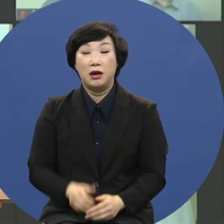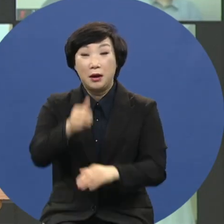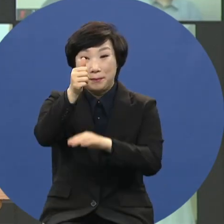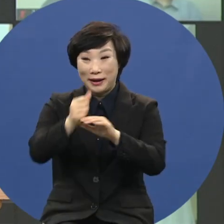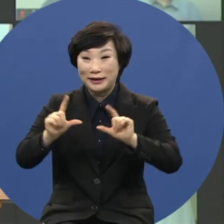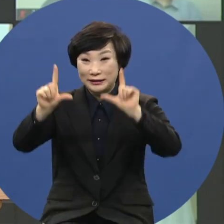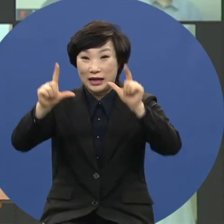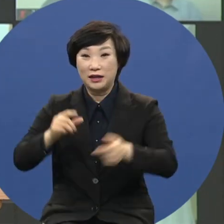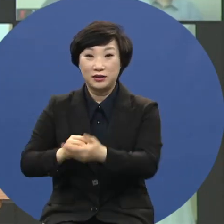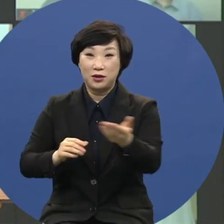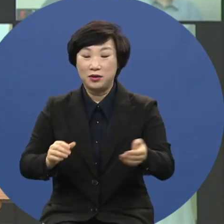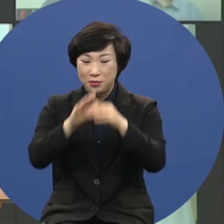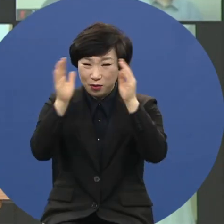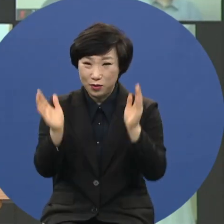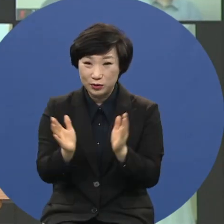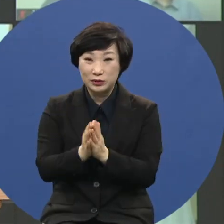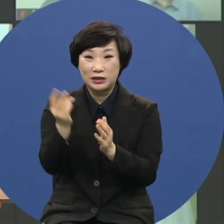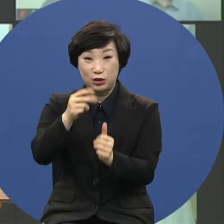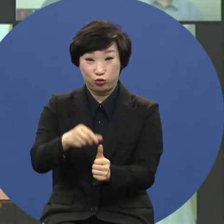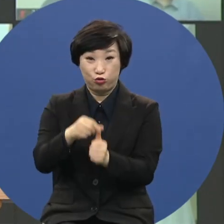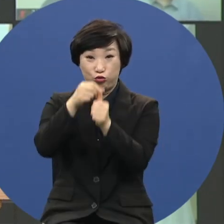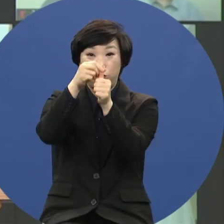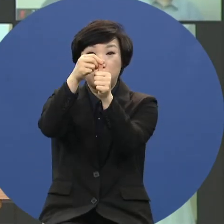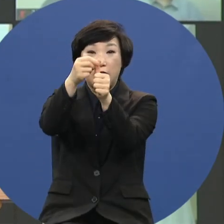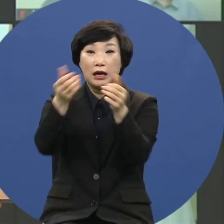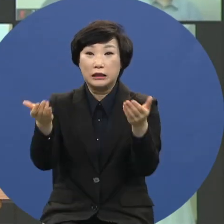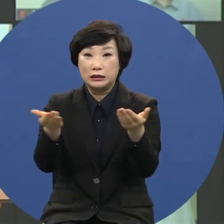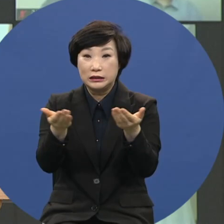마지막 날에 다 살리는 이것이다.